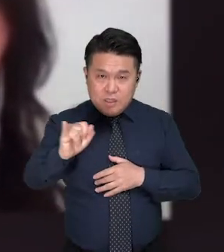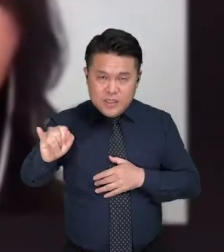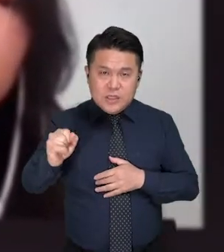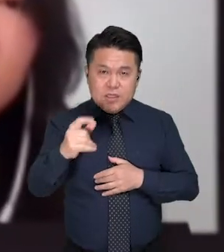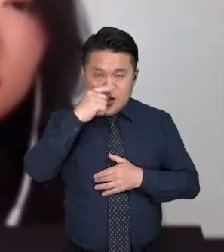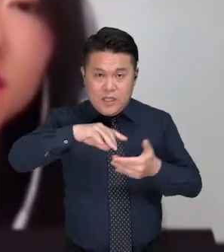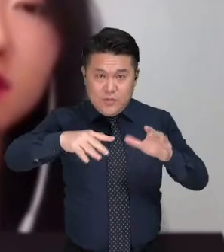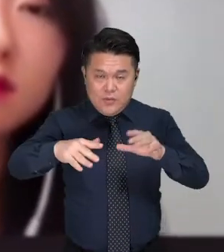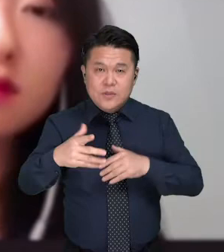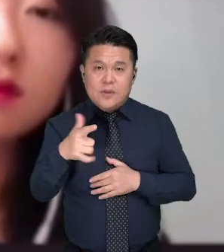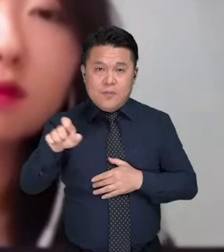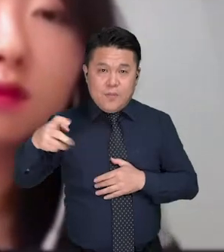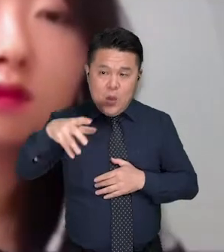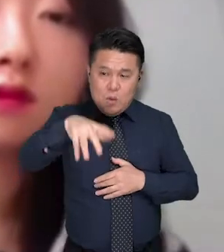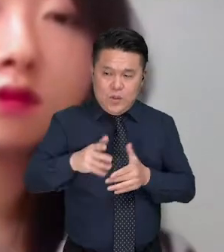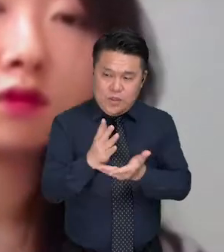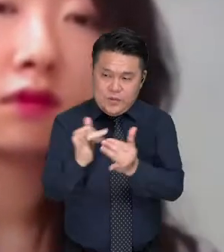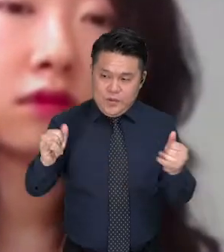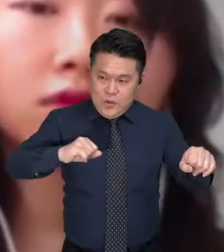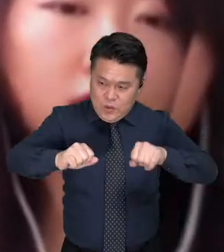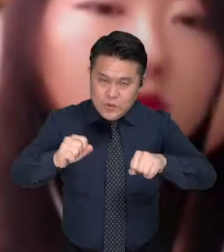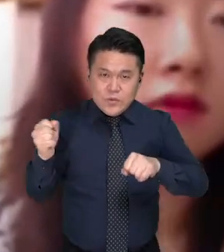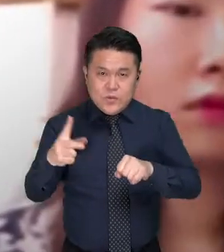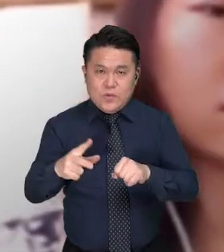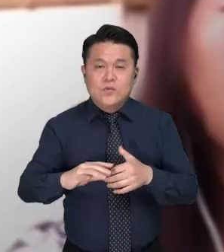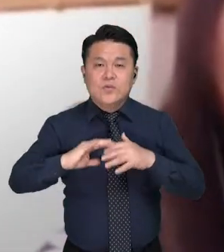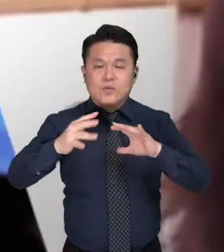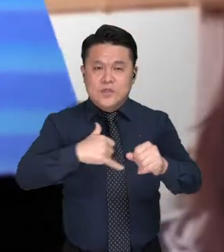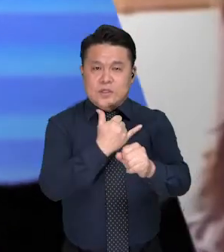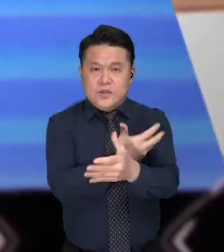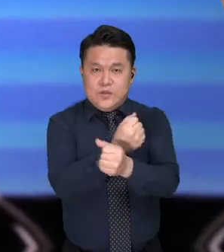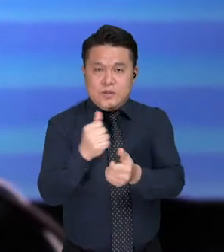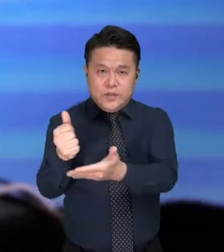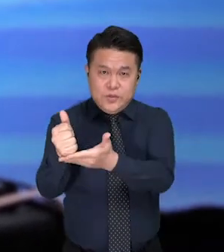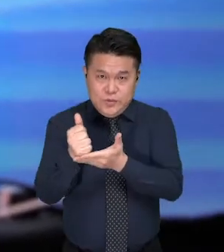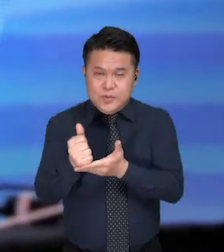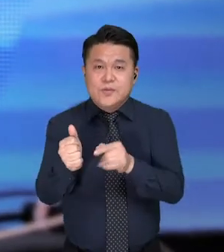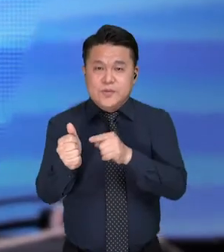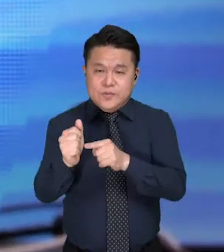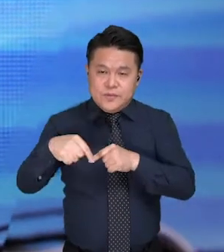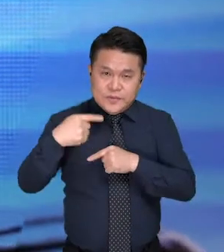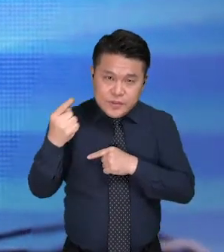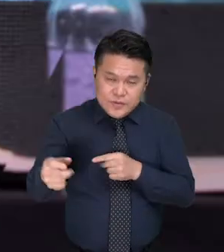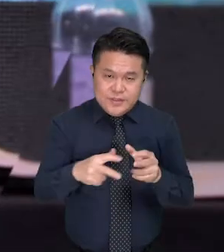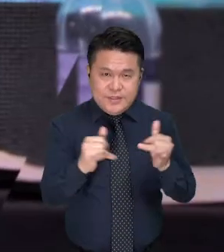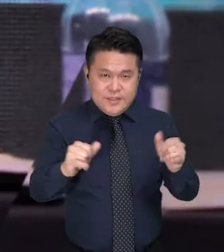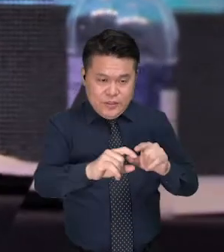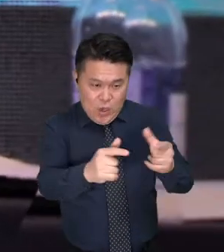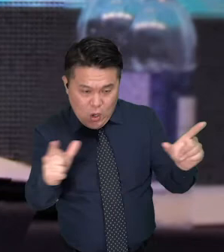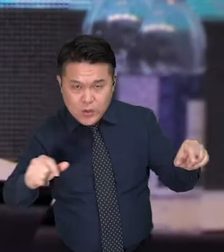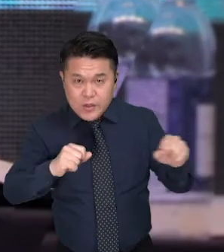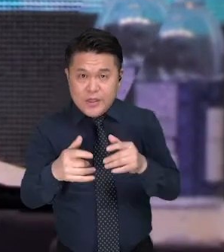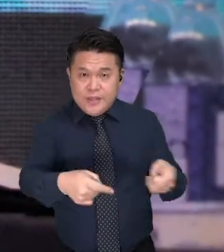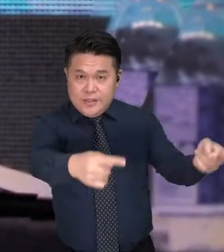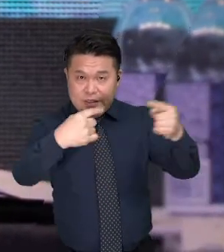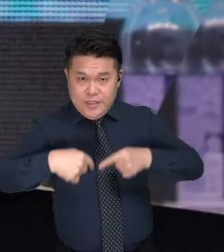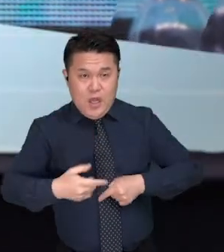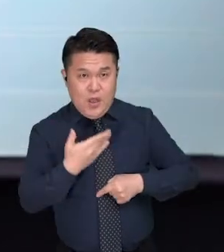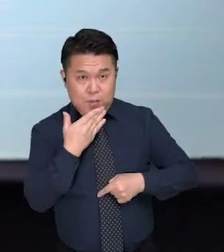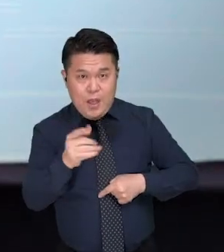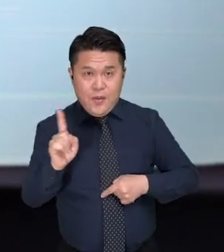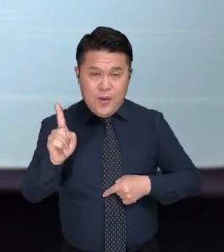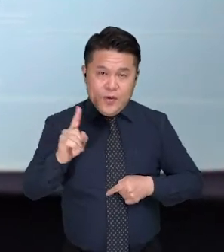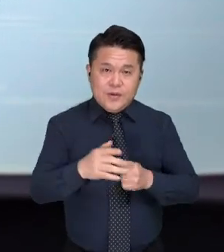태국, 네팔의 CRPD 전문 활동가뿐만 아니라 국제인권조약 전문가를 모시고 다양한 장애인 당사자